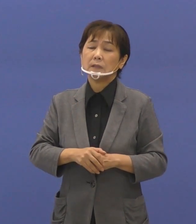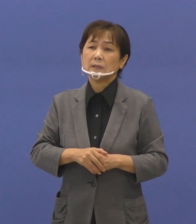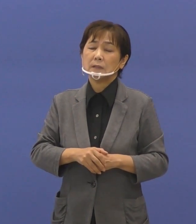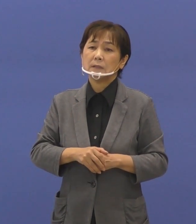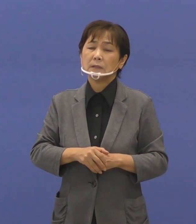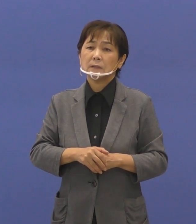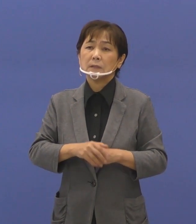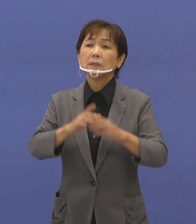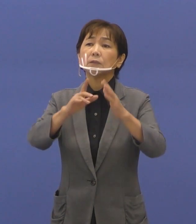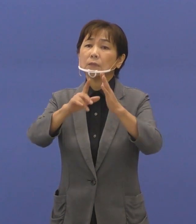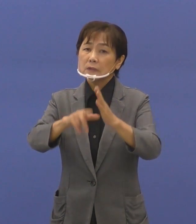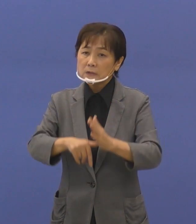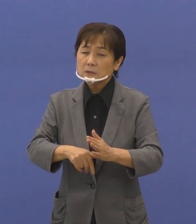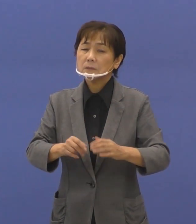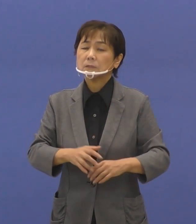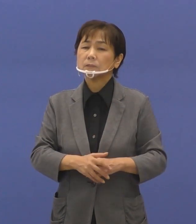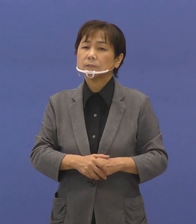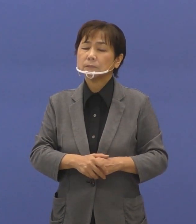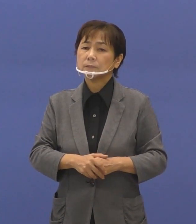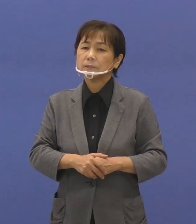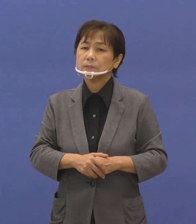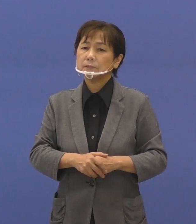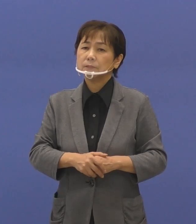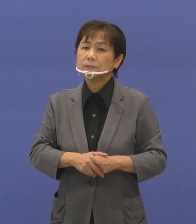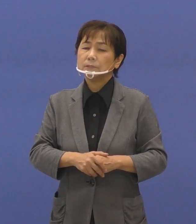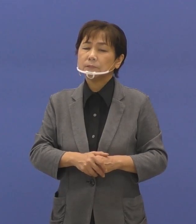の、何でしょう、